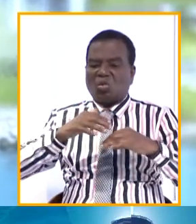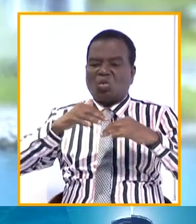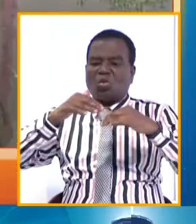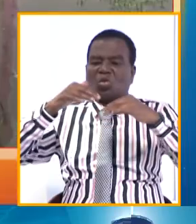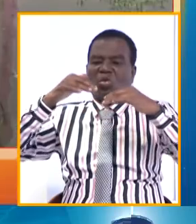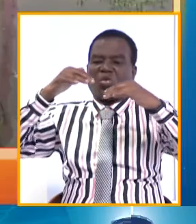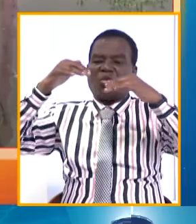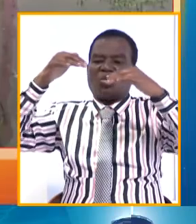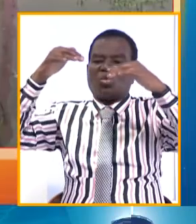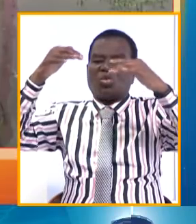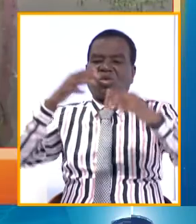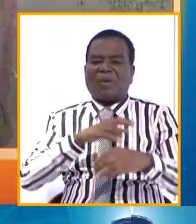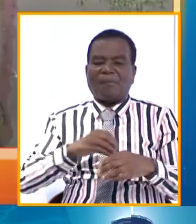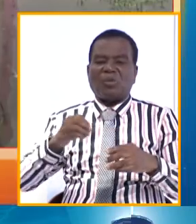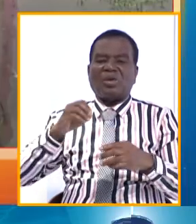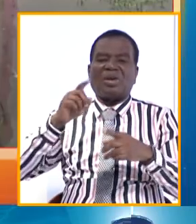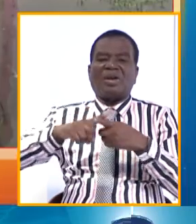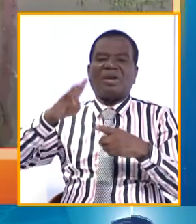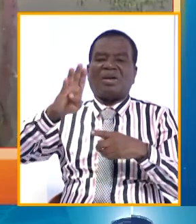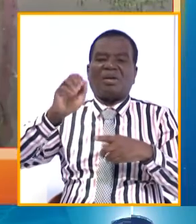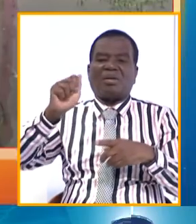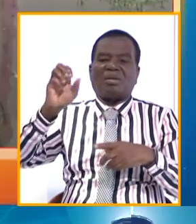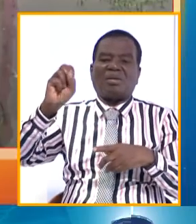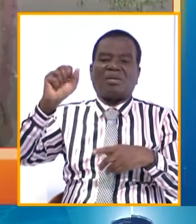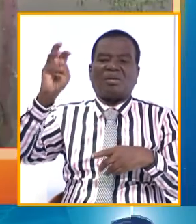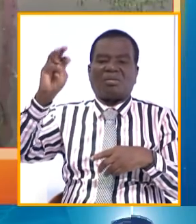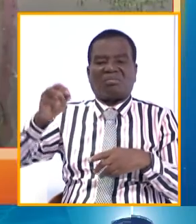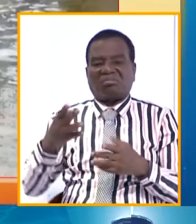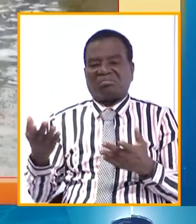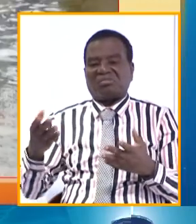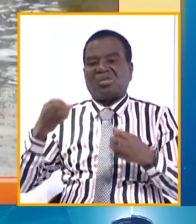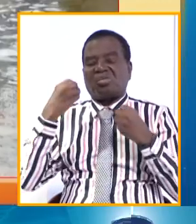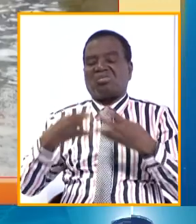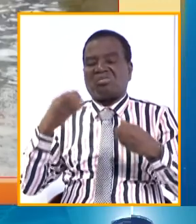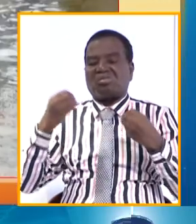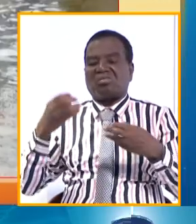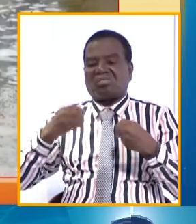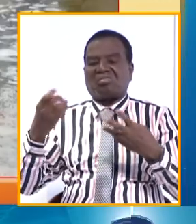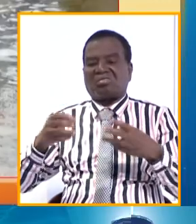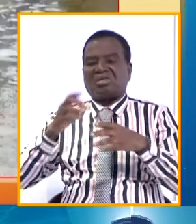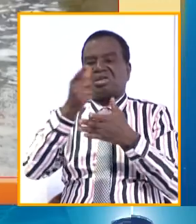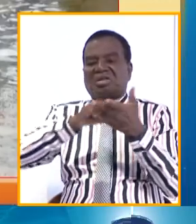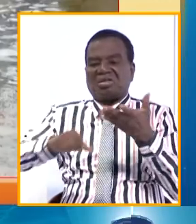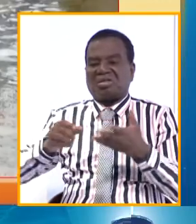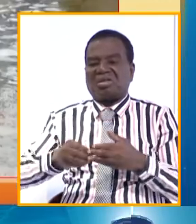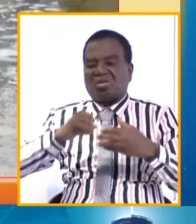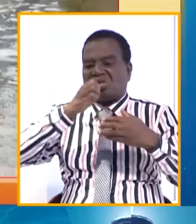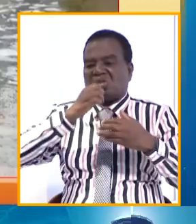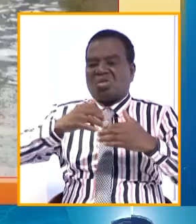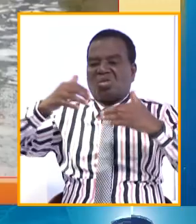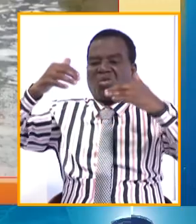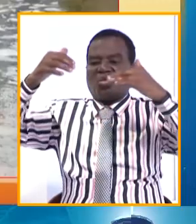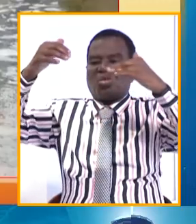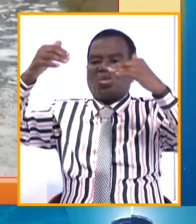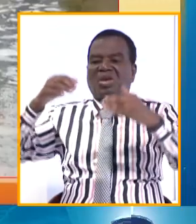et communes. La ville historique de Grand Bassam n'a pas été épargnée par ce triste constat. Des quartiers de la ville inondés, des habitants expulsés